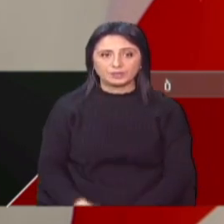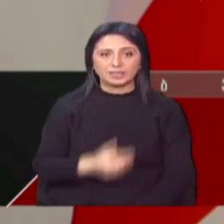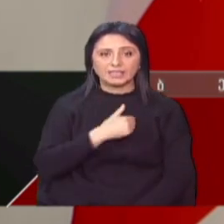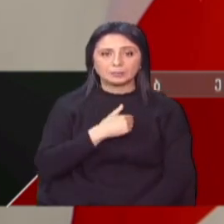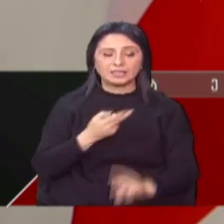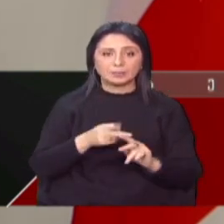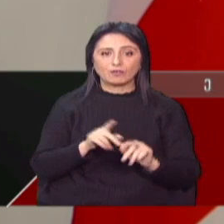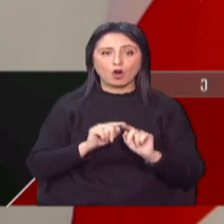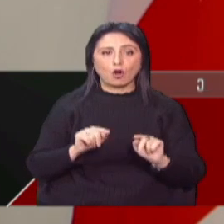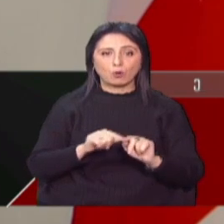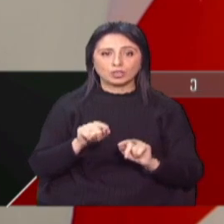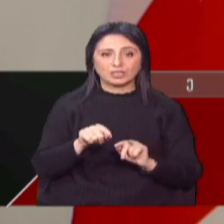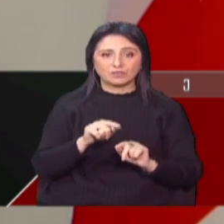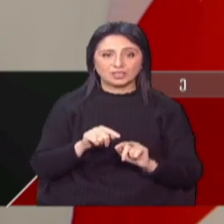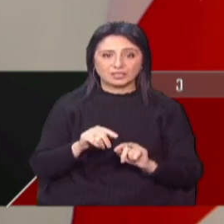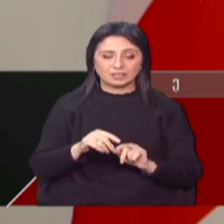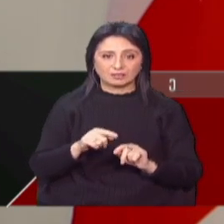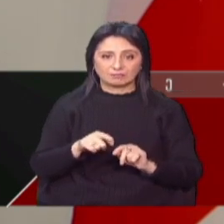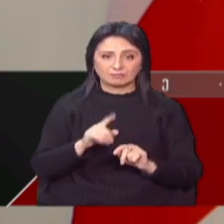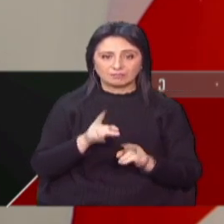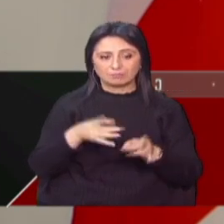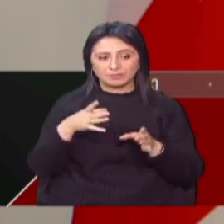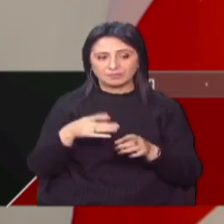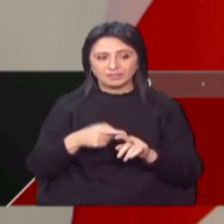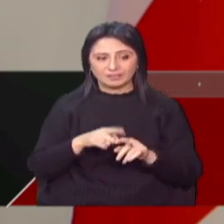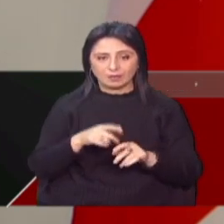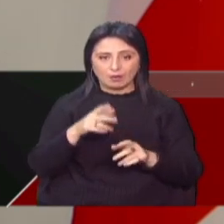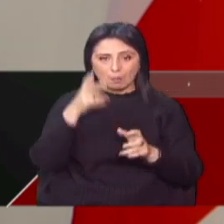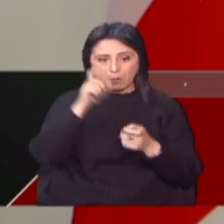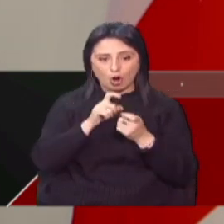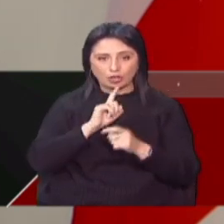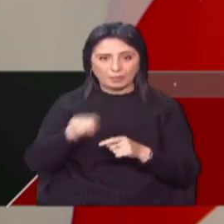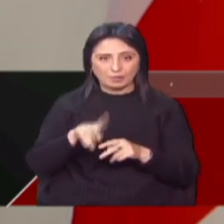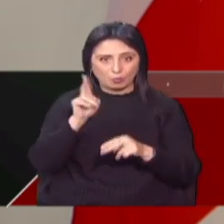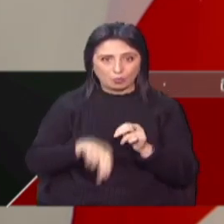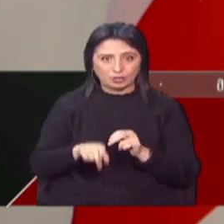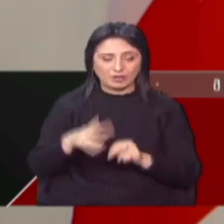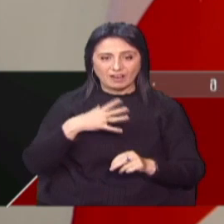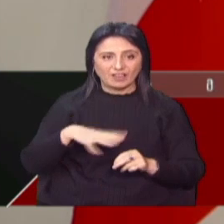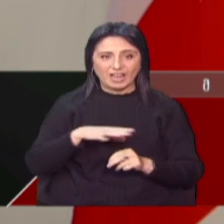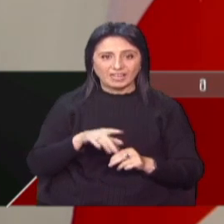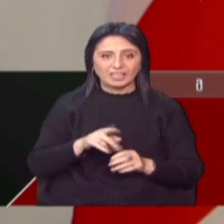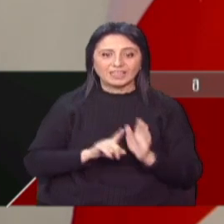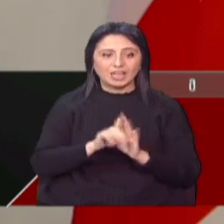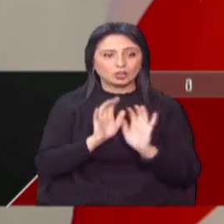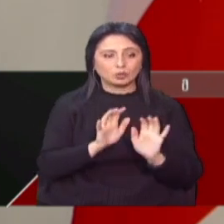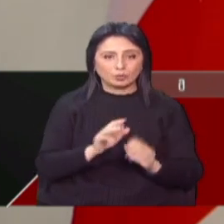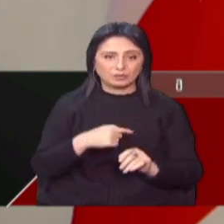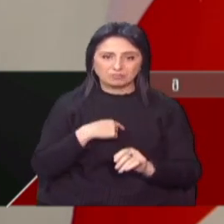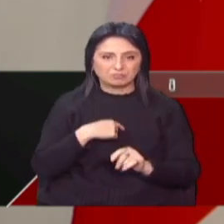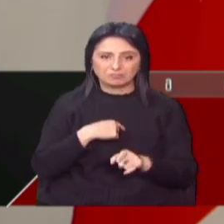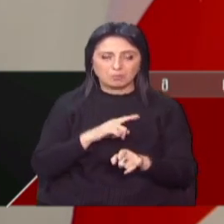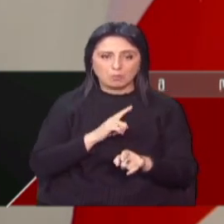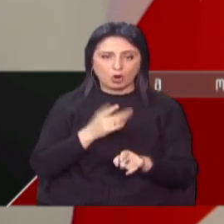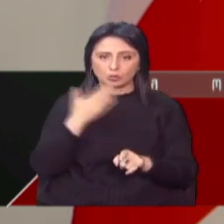იმედი იმისა, რომ ოპოზიცია ხელს აიღებს ბოროტ განზრახვაზე და ქვეყნისთვის დაიწყებს ზრუნვას, რა თქმა უნდა ჩვენ